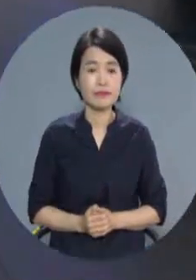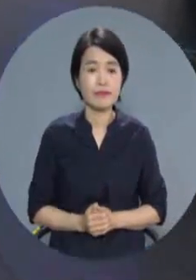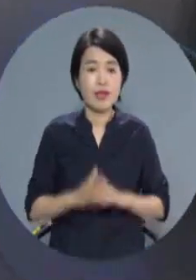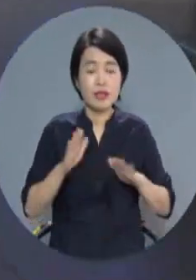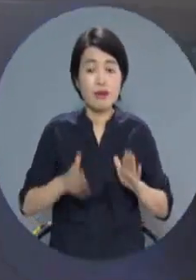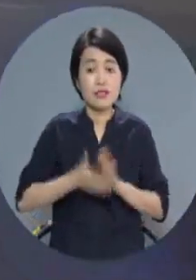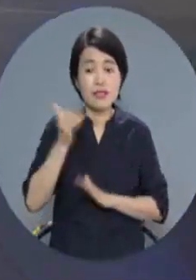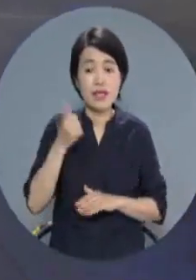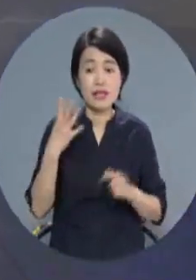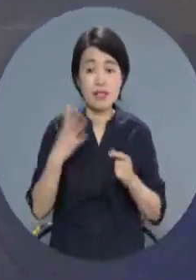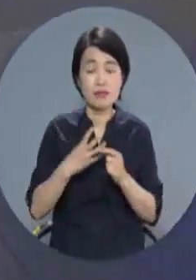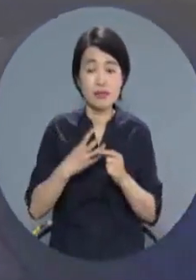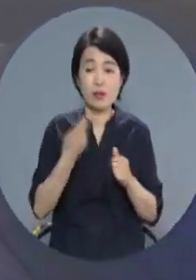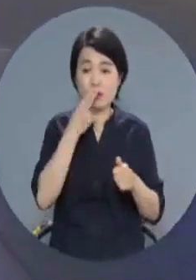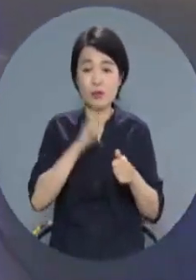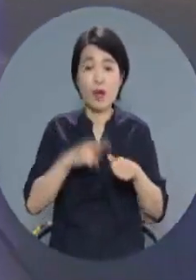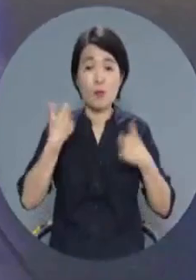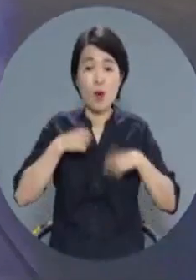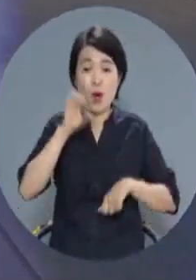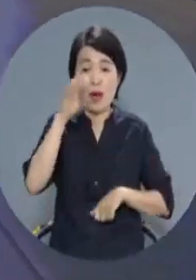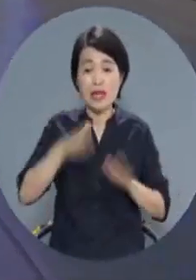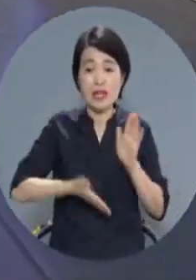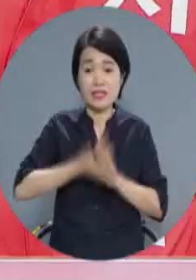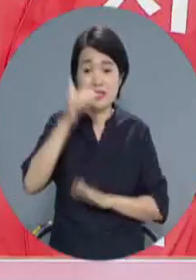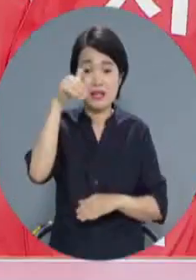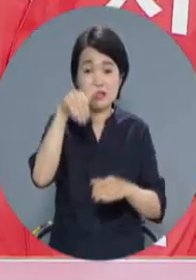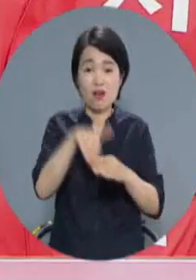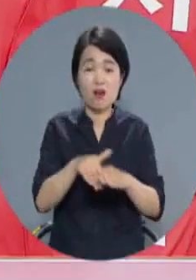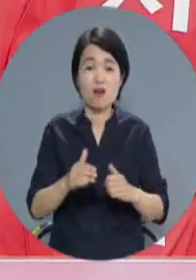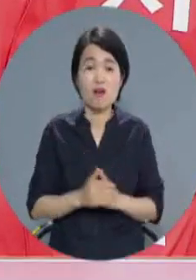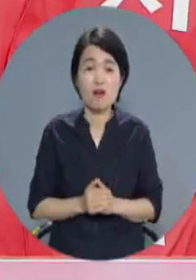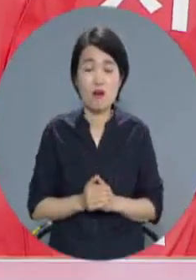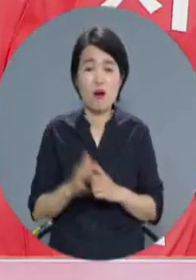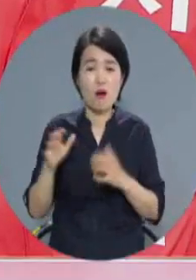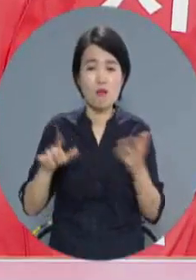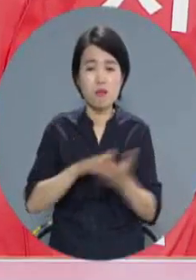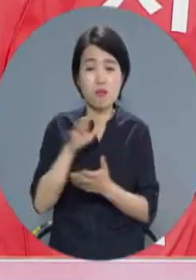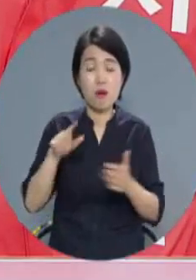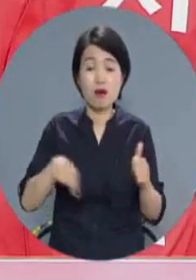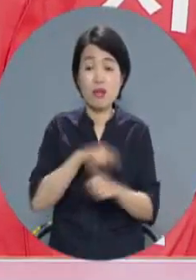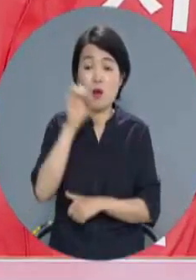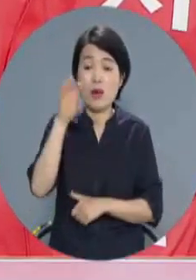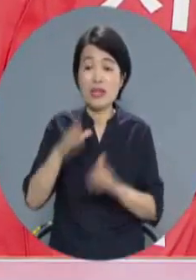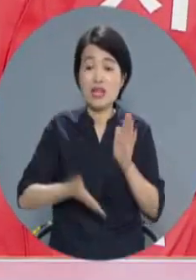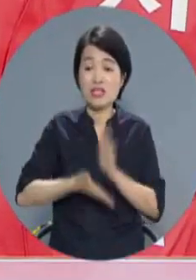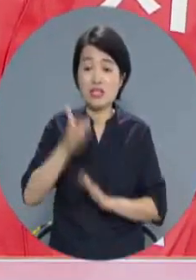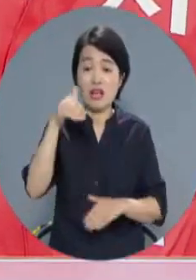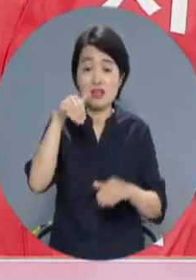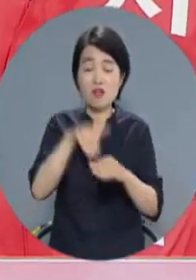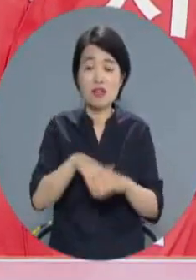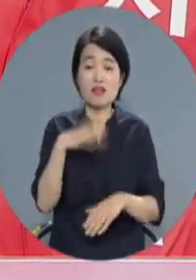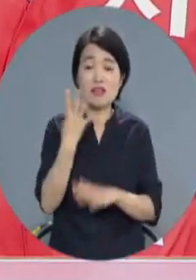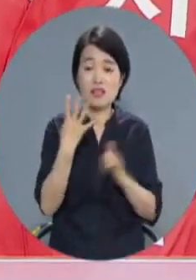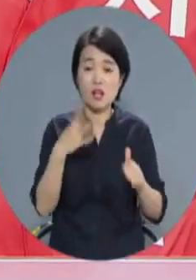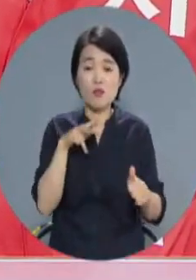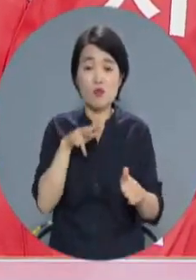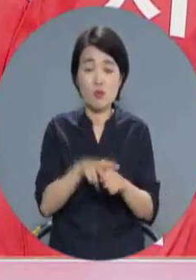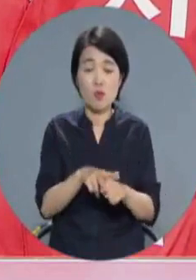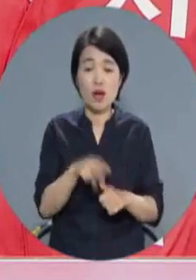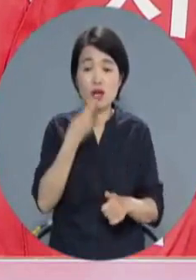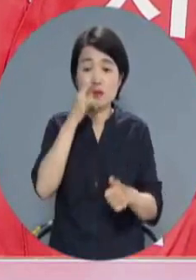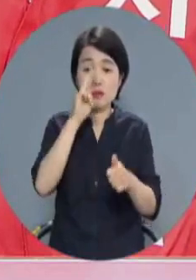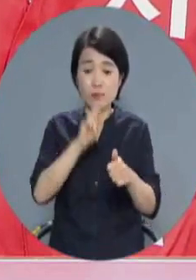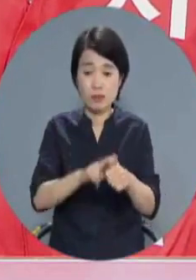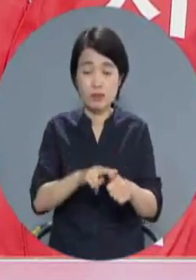현직 시장이 3선 도전을 포기한 광양시장 선거. 무주 공산이 된 광양시장 선거에는 모두 4명의 후보가